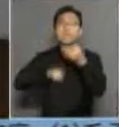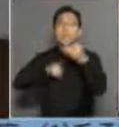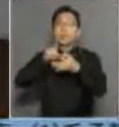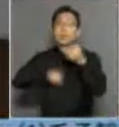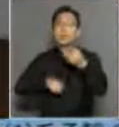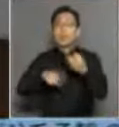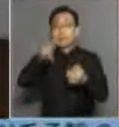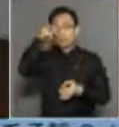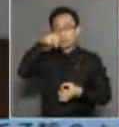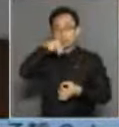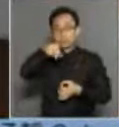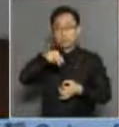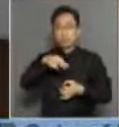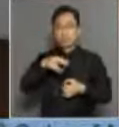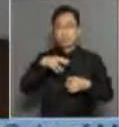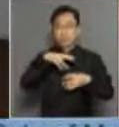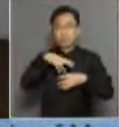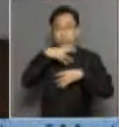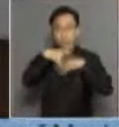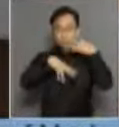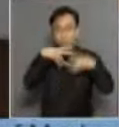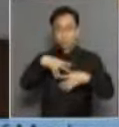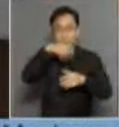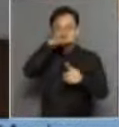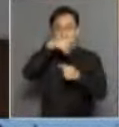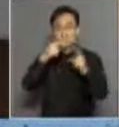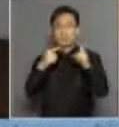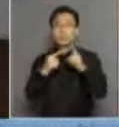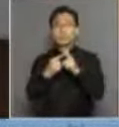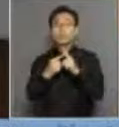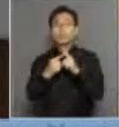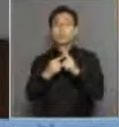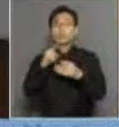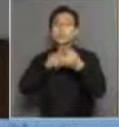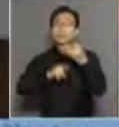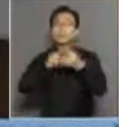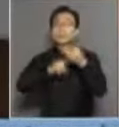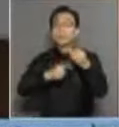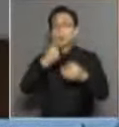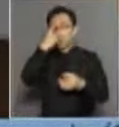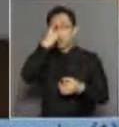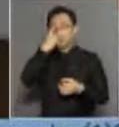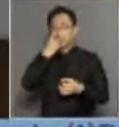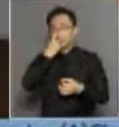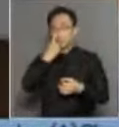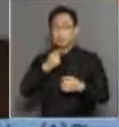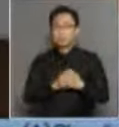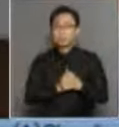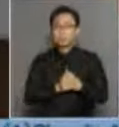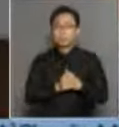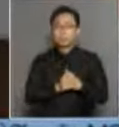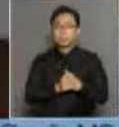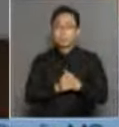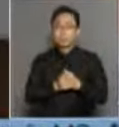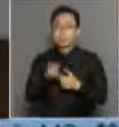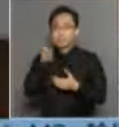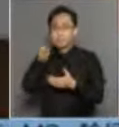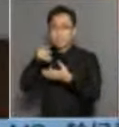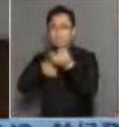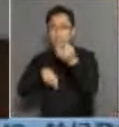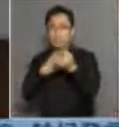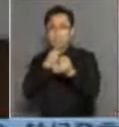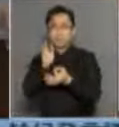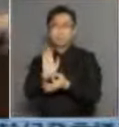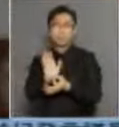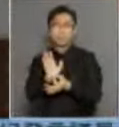人梁振英，佢唔係就咁梁振英三個字，係咪？又或者個報紙會喺後邊括弧